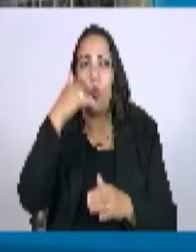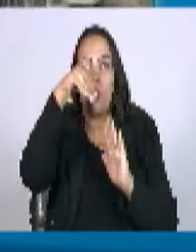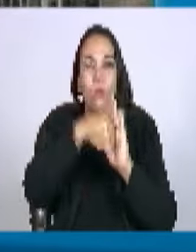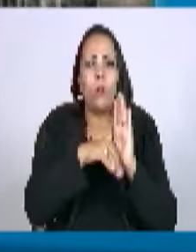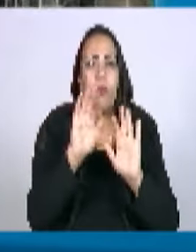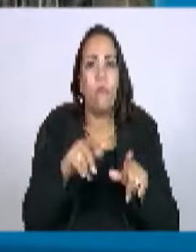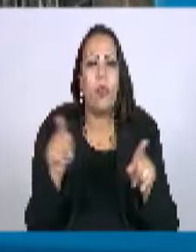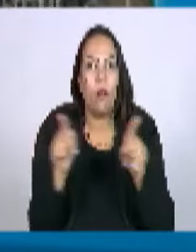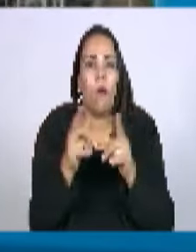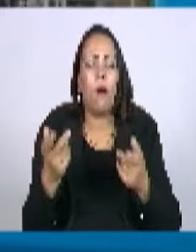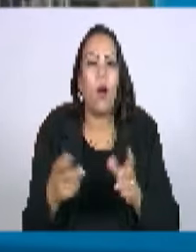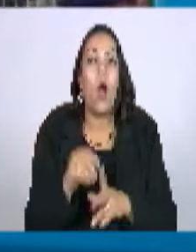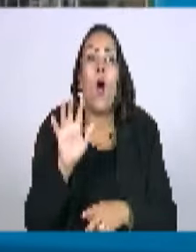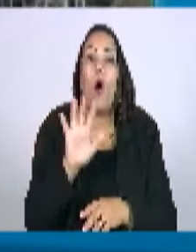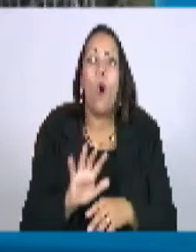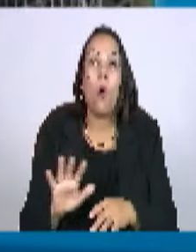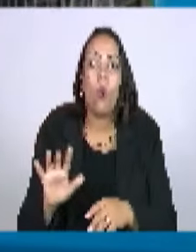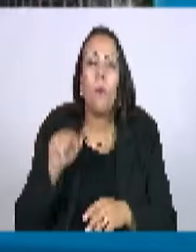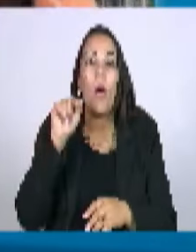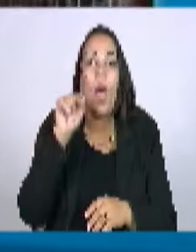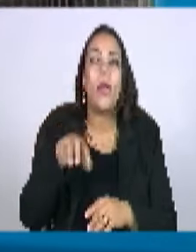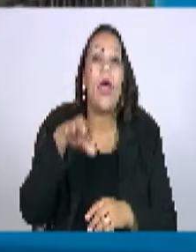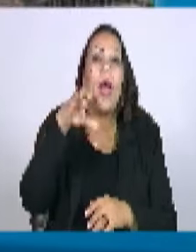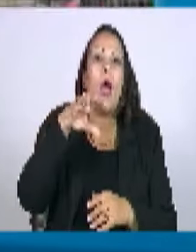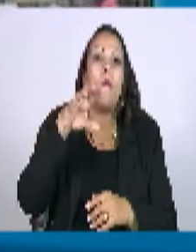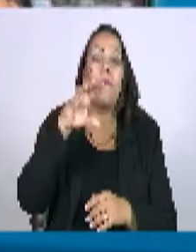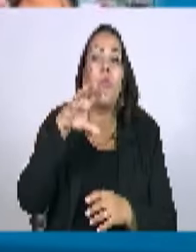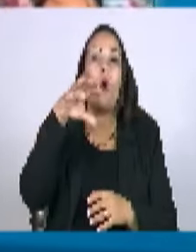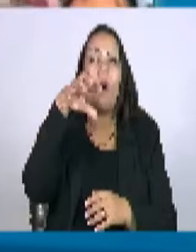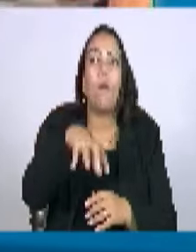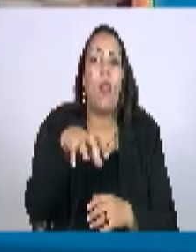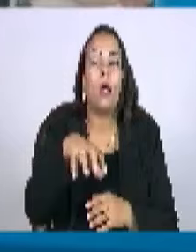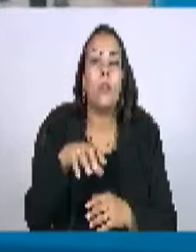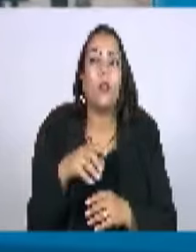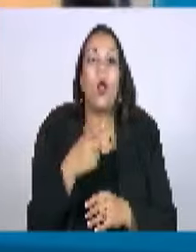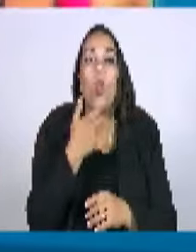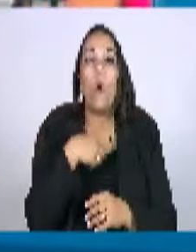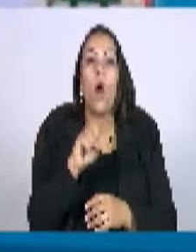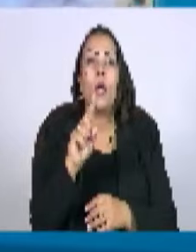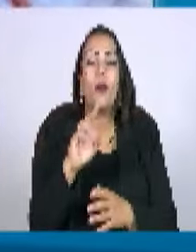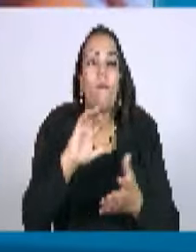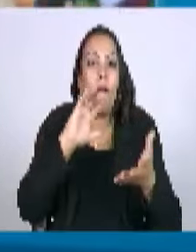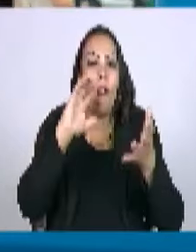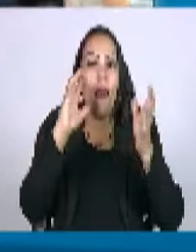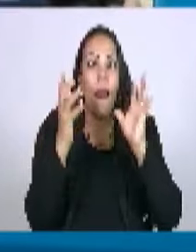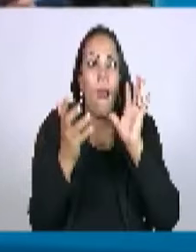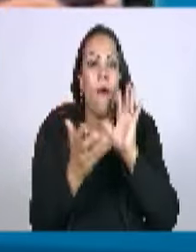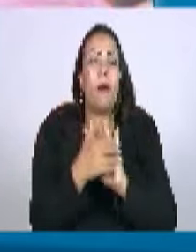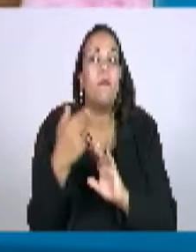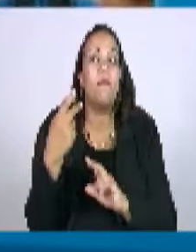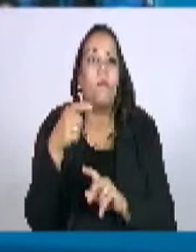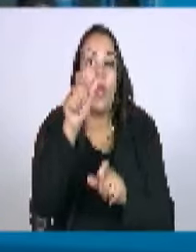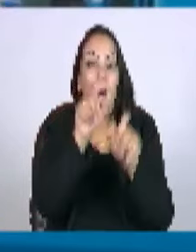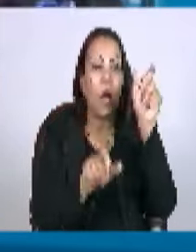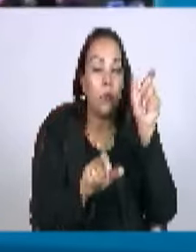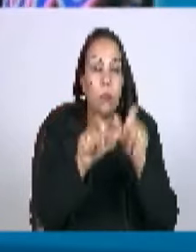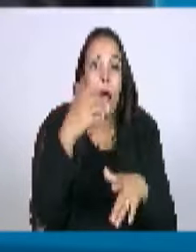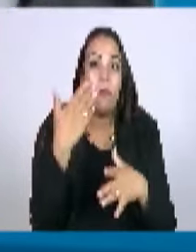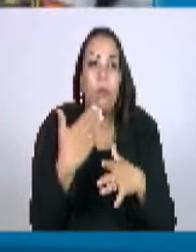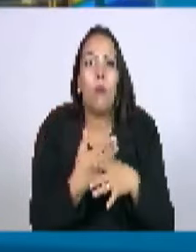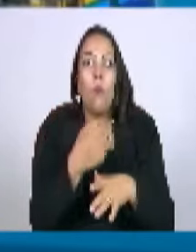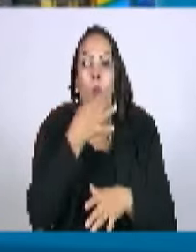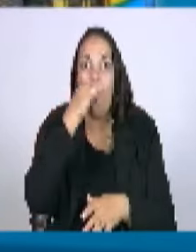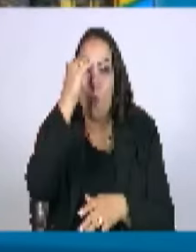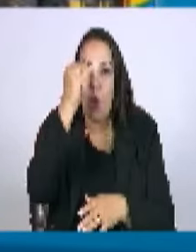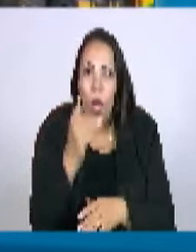2024 اوروبا هي القاره الوحيده في العالم اللي بينخ فض فيها عدد السكان اللي في قوه العمل